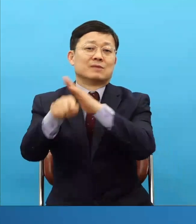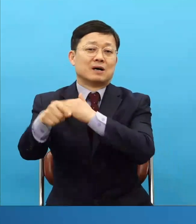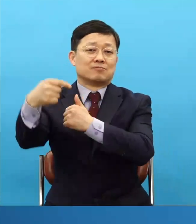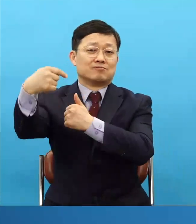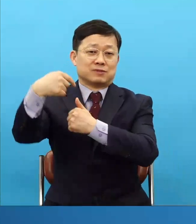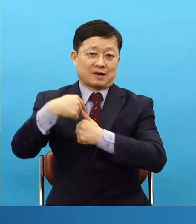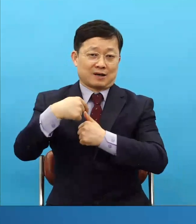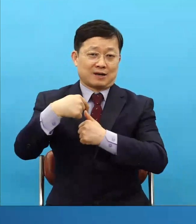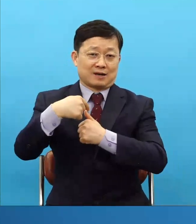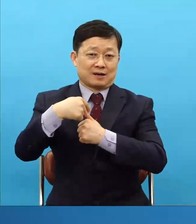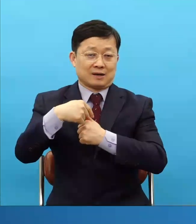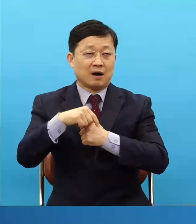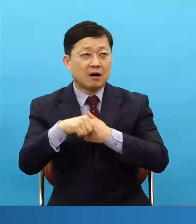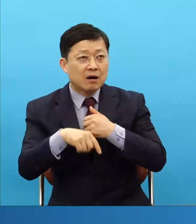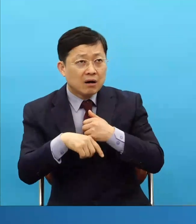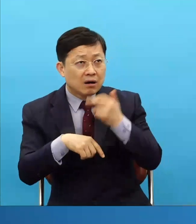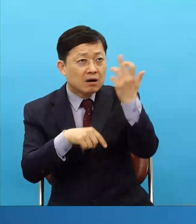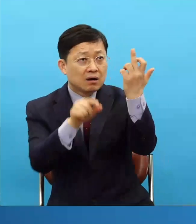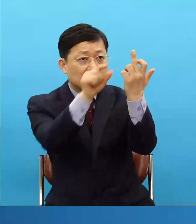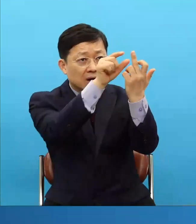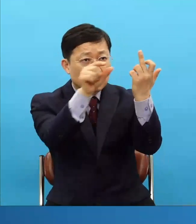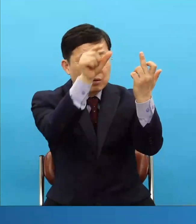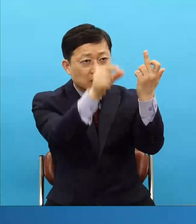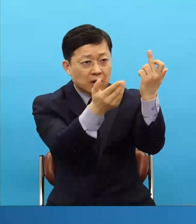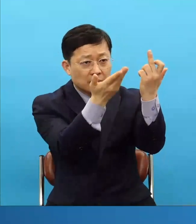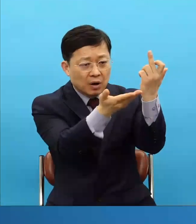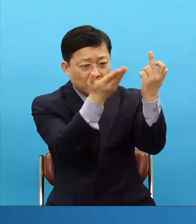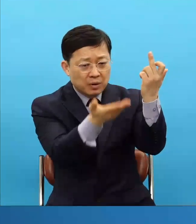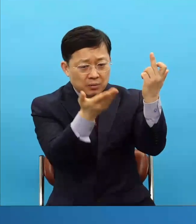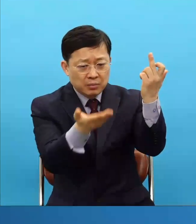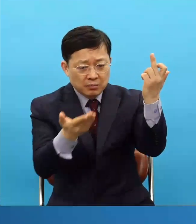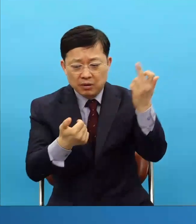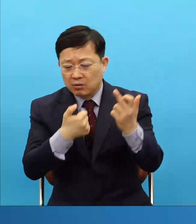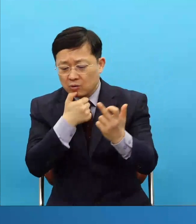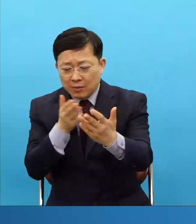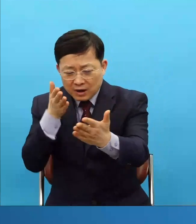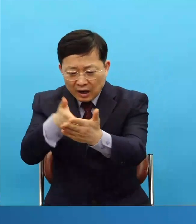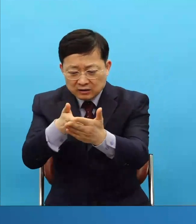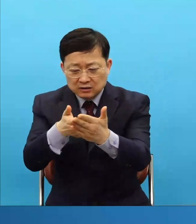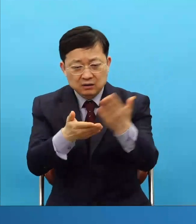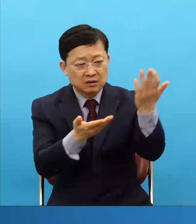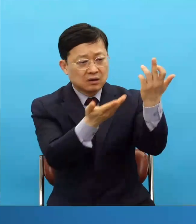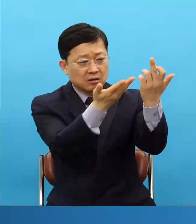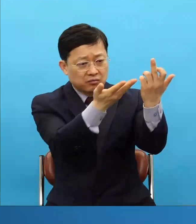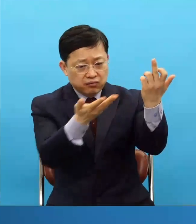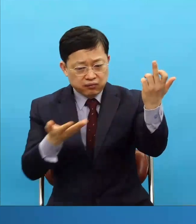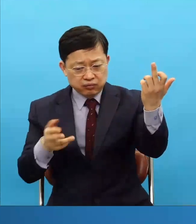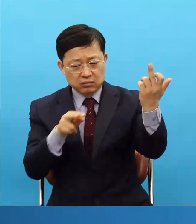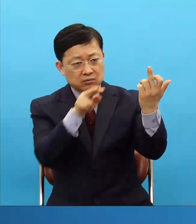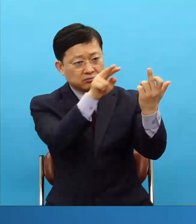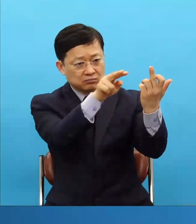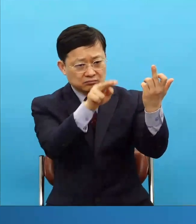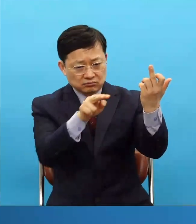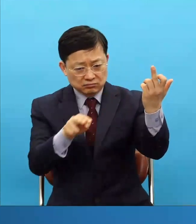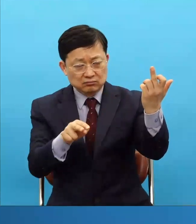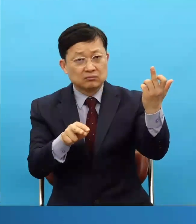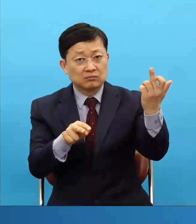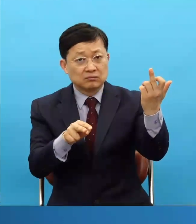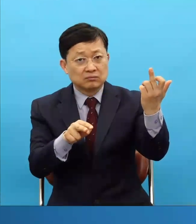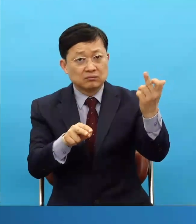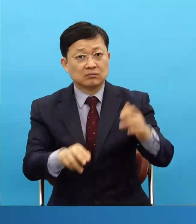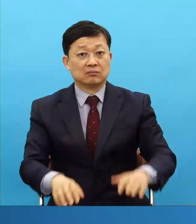갈보리산에서 로마까지입니다. From Calvary all the way to 이 기도를 Rome. 누리는 겁니다. You're always enjoying this prayer. 제가 지금 777